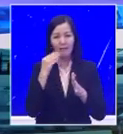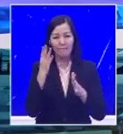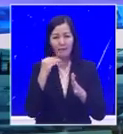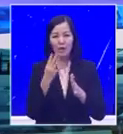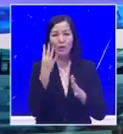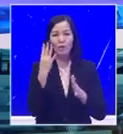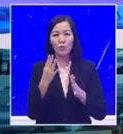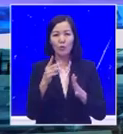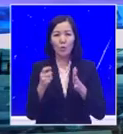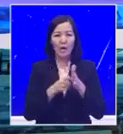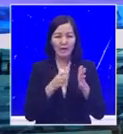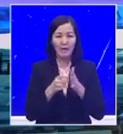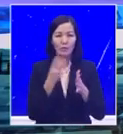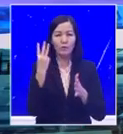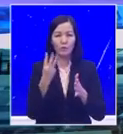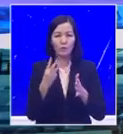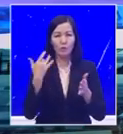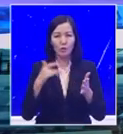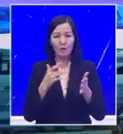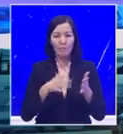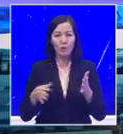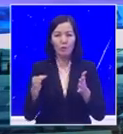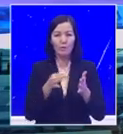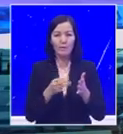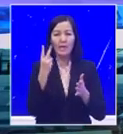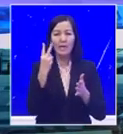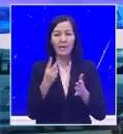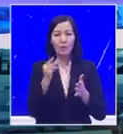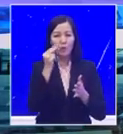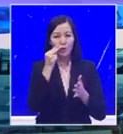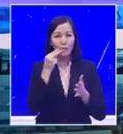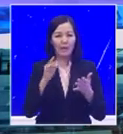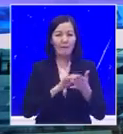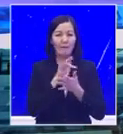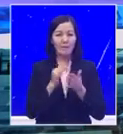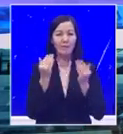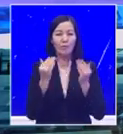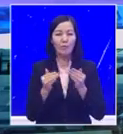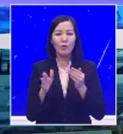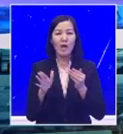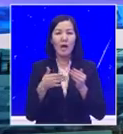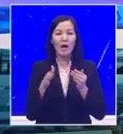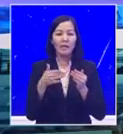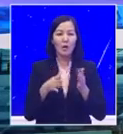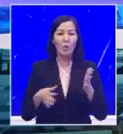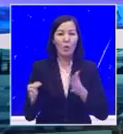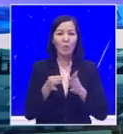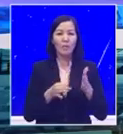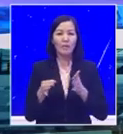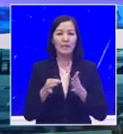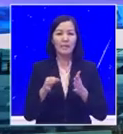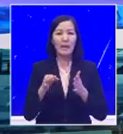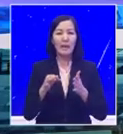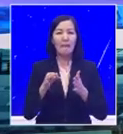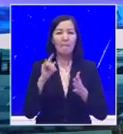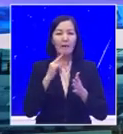қаласында, 4-і Қарағанды, 3-і Жамбыл облысында. Ал 2-і Шымкент қаласында, бүгін Атырау облысында 3, Павлодар